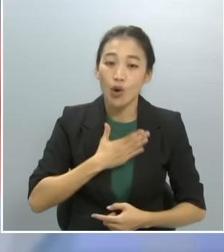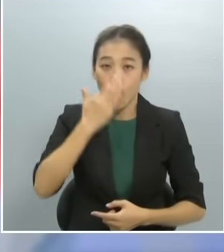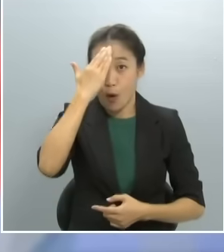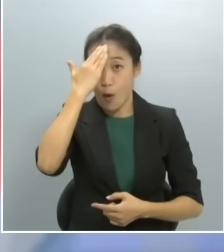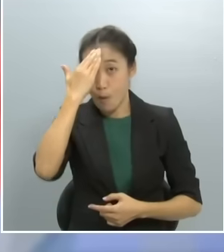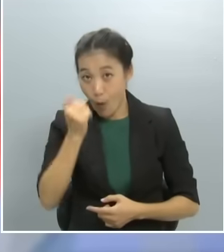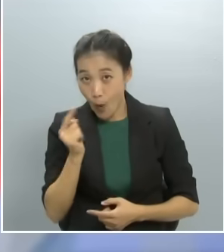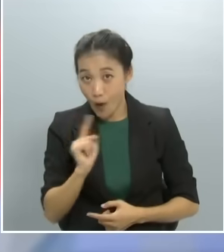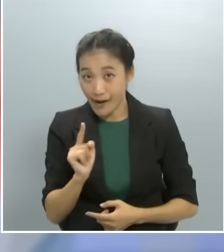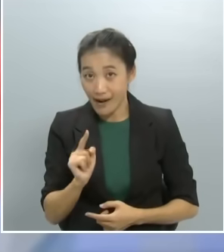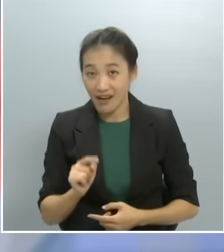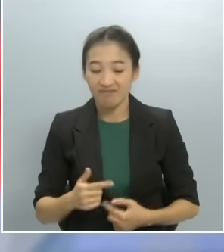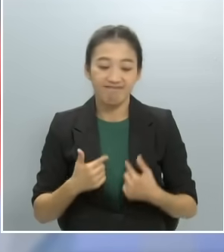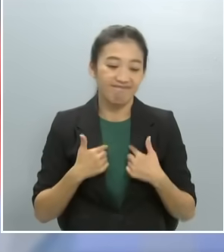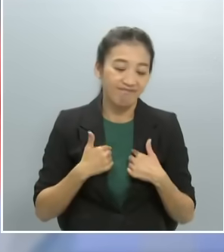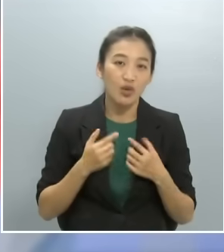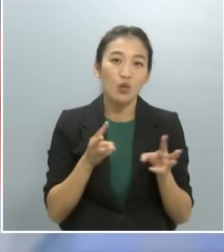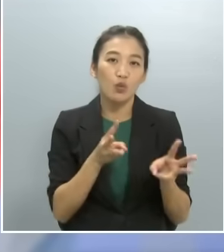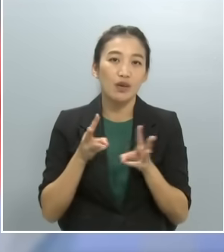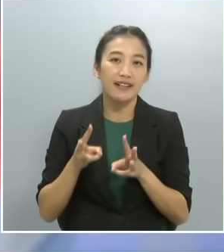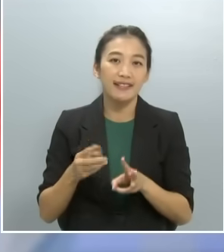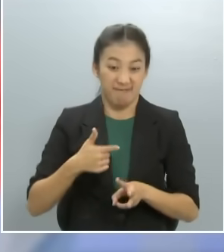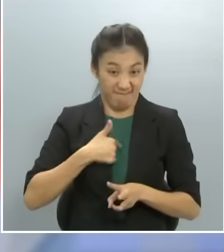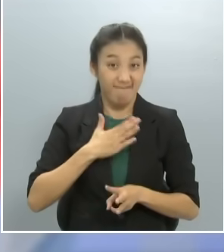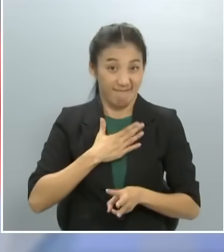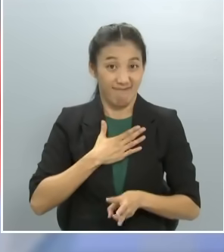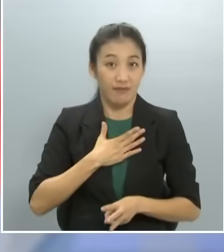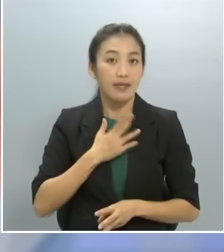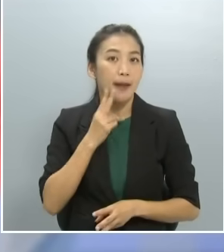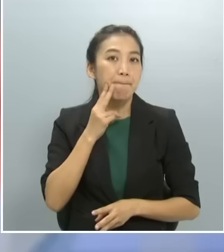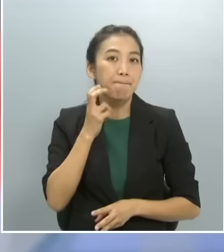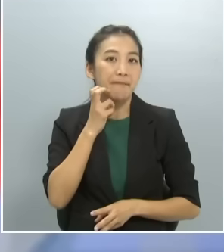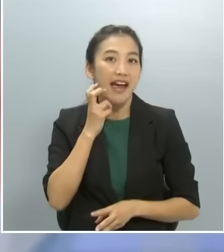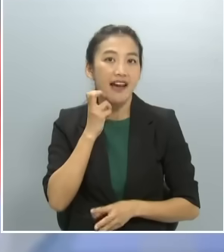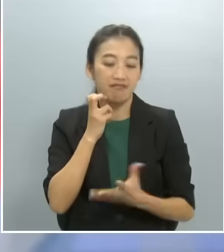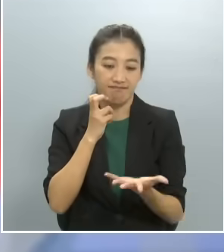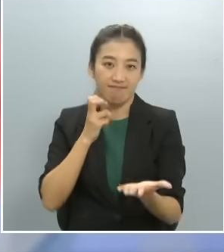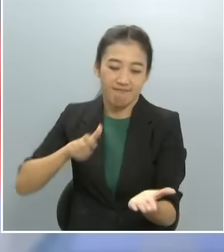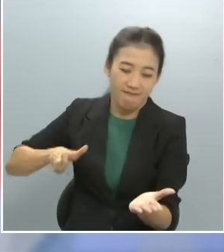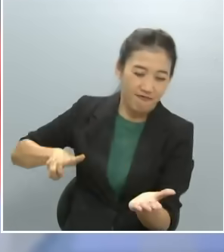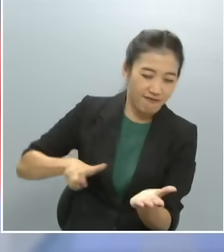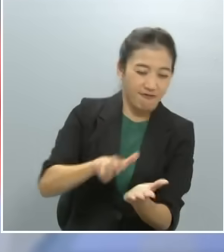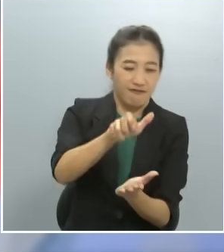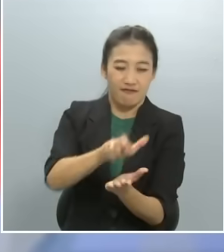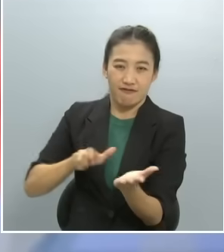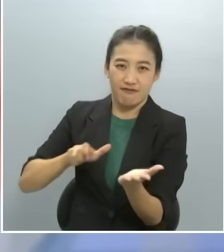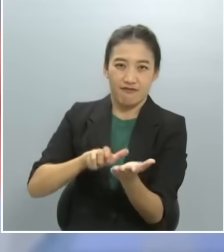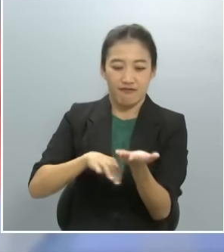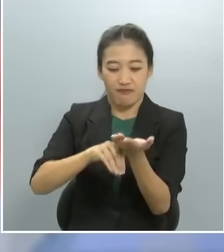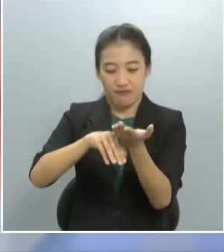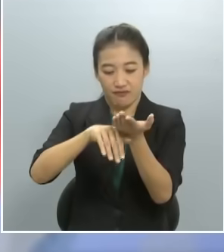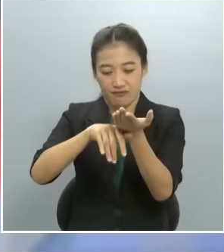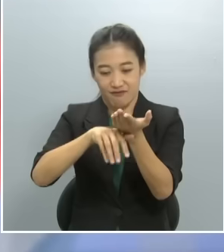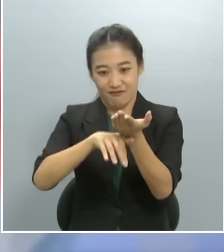เกล็ดหิมะแล้วใสให้ละเอียดแบบเนี้ยเป็นคนเข้ามาคนแรกผมเนี่ยไปซื้อมาจากฟิลิปปินส์ชื่อว่าไอซ์มอนสเตอร์